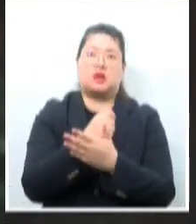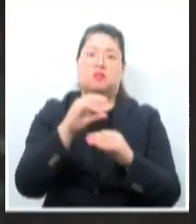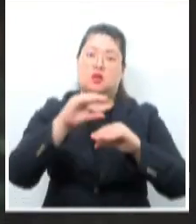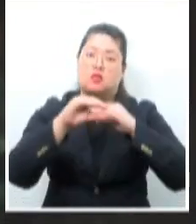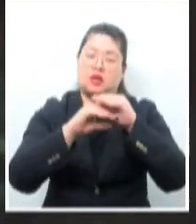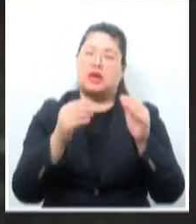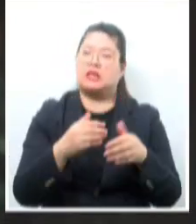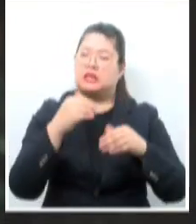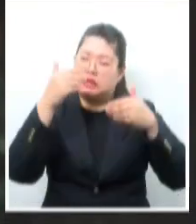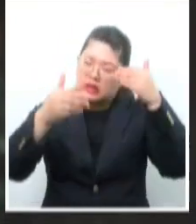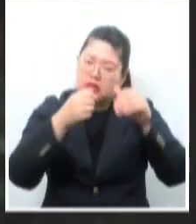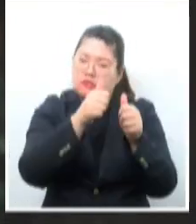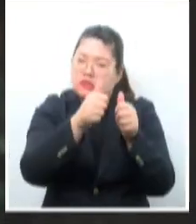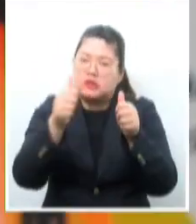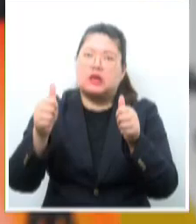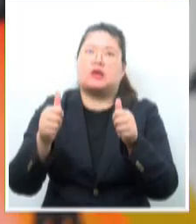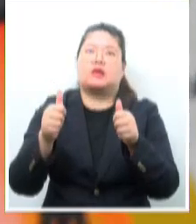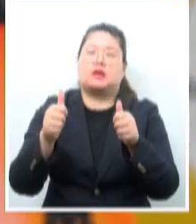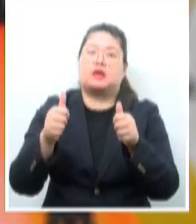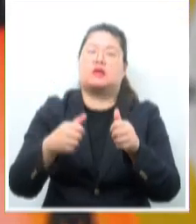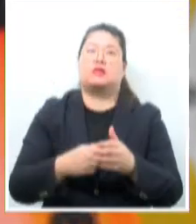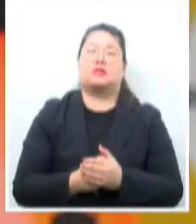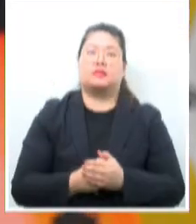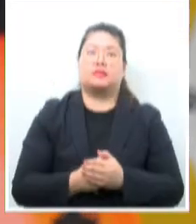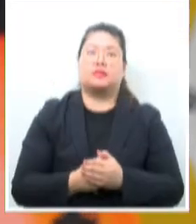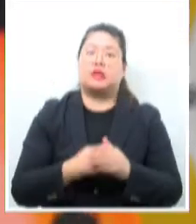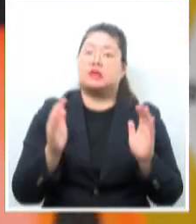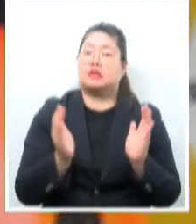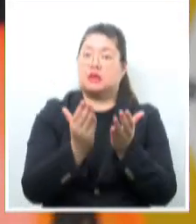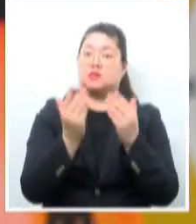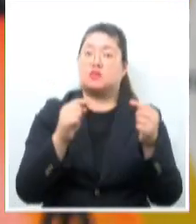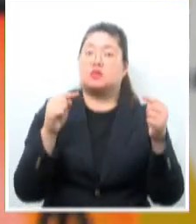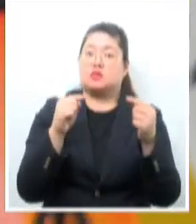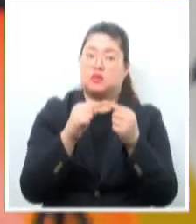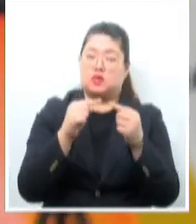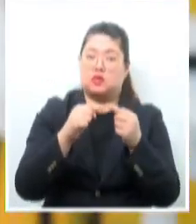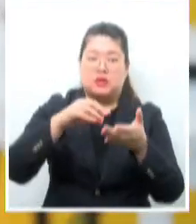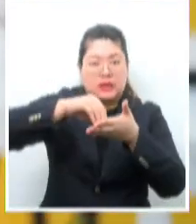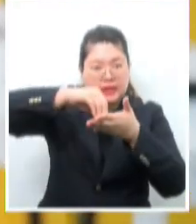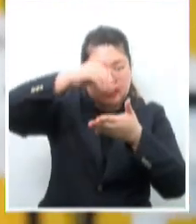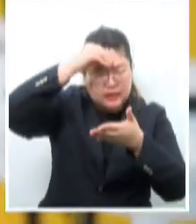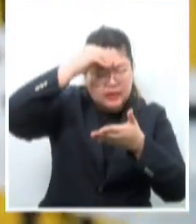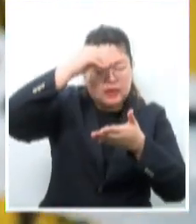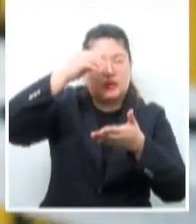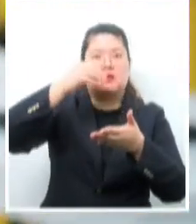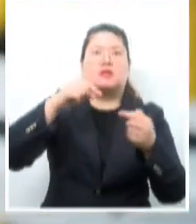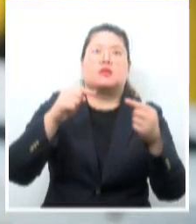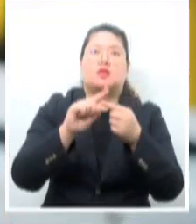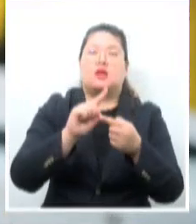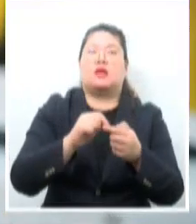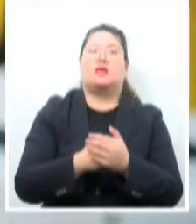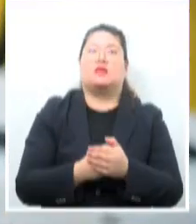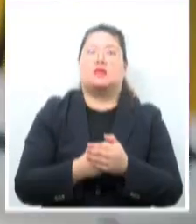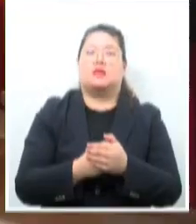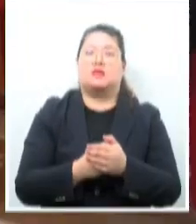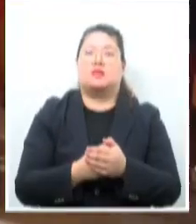กรรมดีๆที่จะทำใหแต่โรงเรียนได้นำไปใช้นั่นก็คือการขับเคลื่อนระบบนิเวศนะครับการเรียนรู้โดยการบูรณาการแหล่งเรียนรู้เป็น